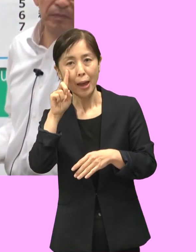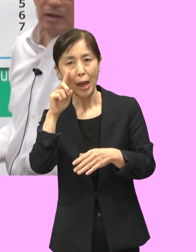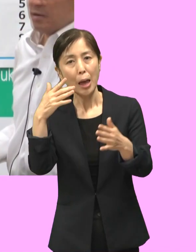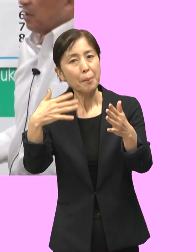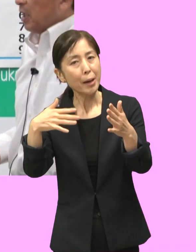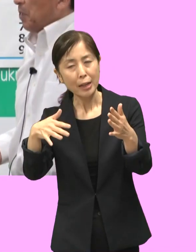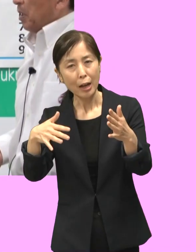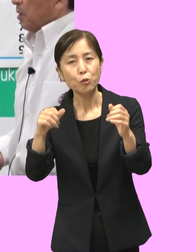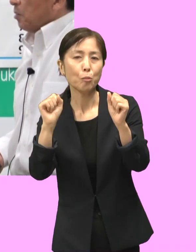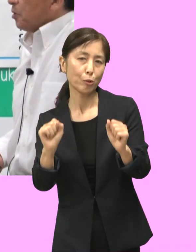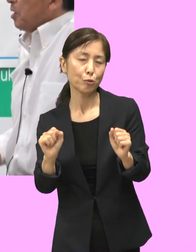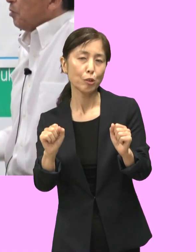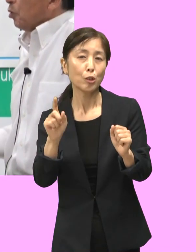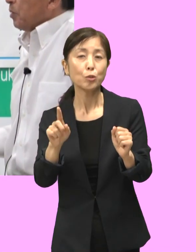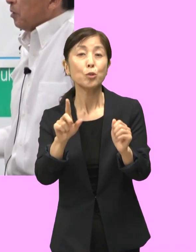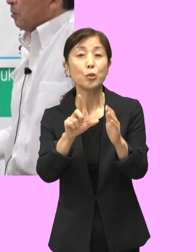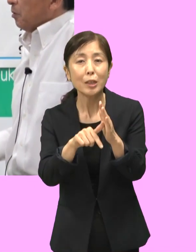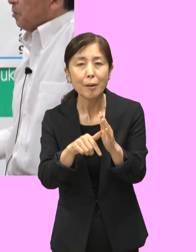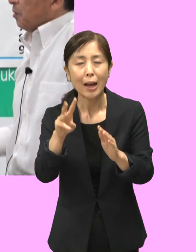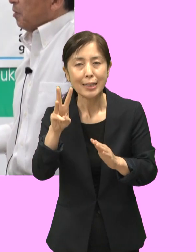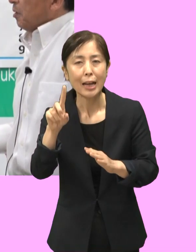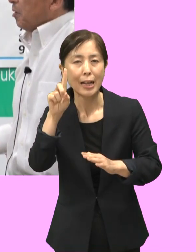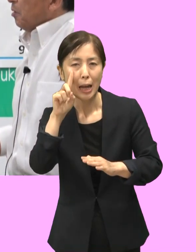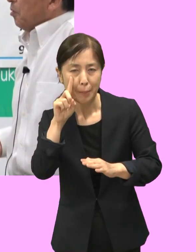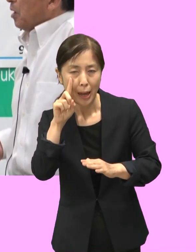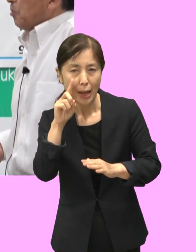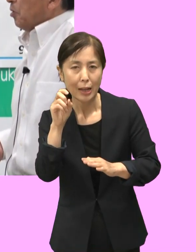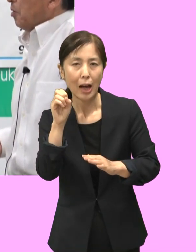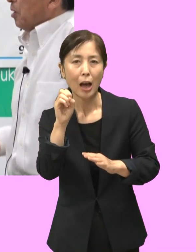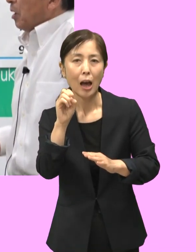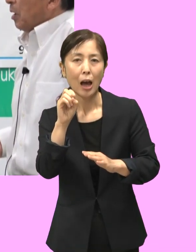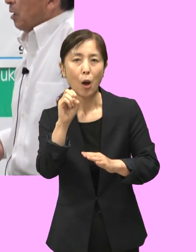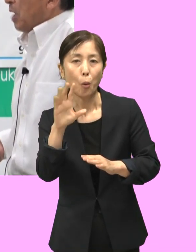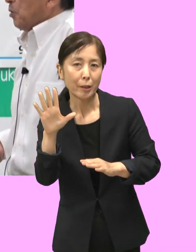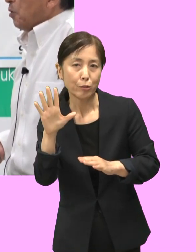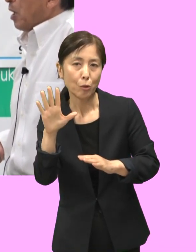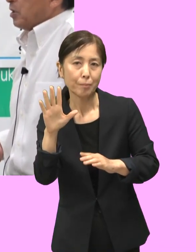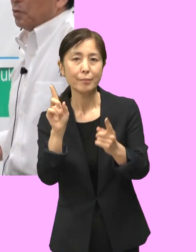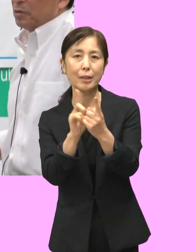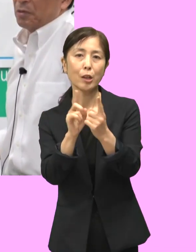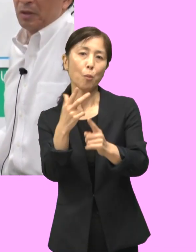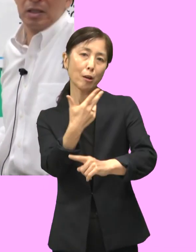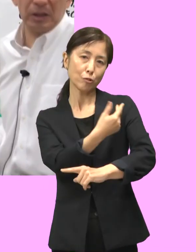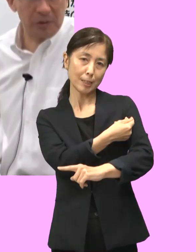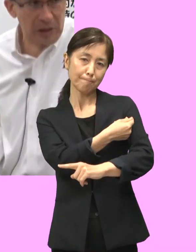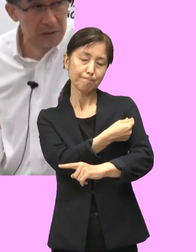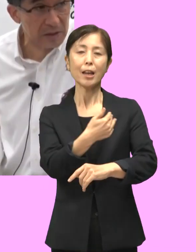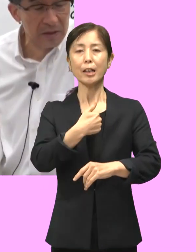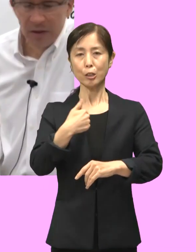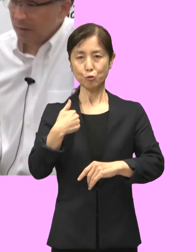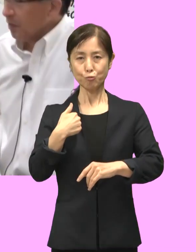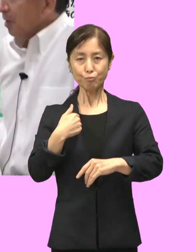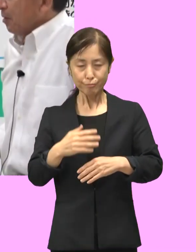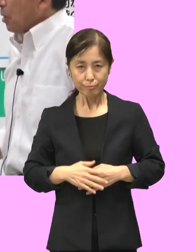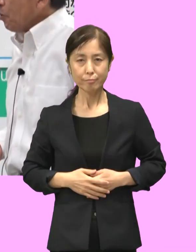は3回目としてこのオミクロン株の対応のワクチンを打つことが可能になります。で4回